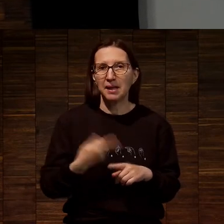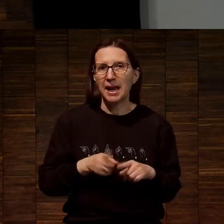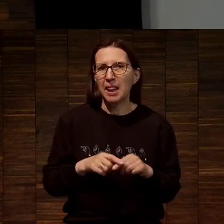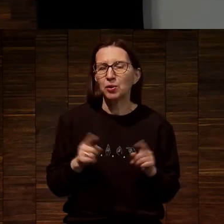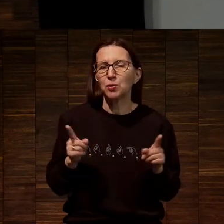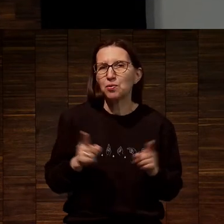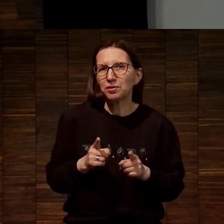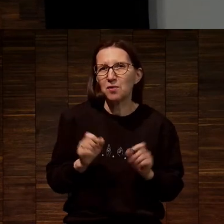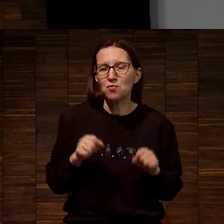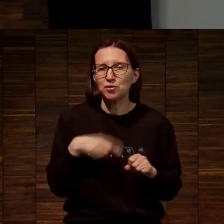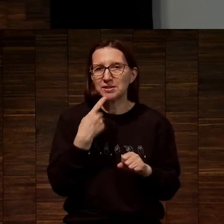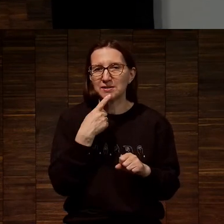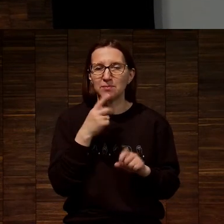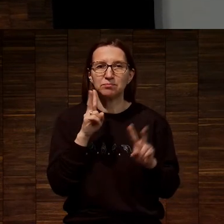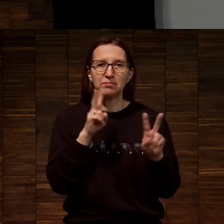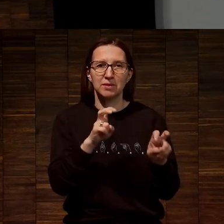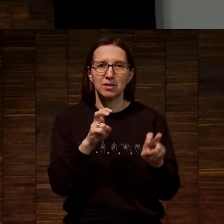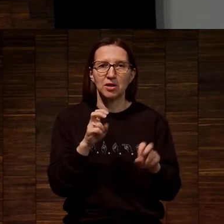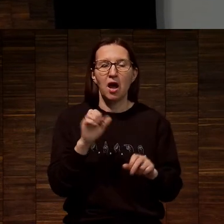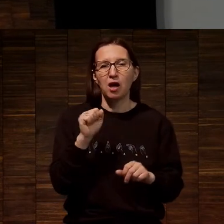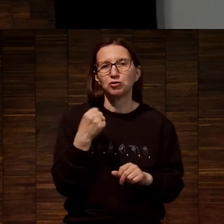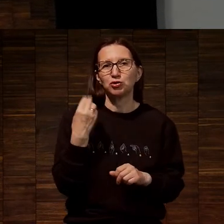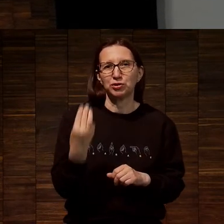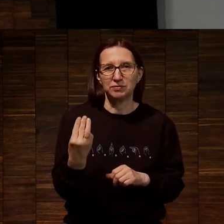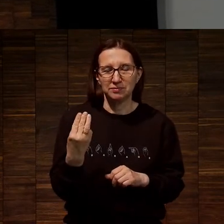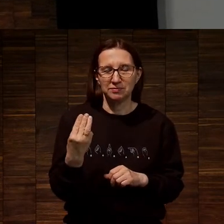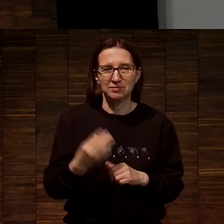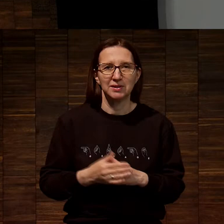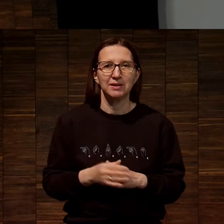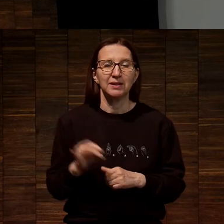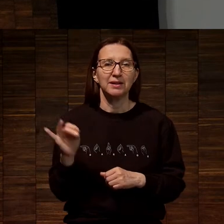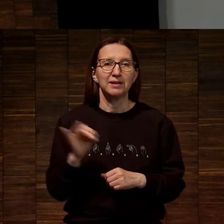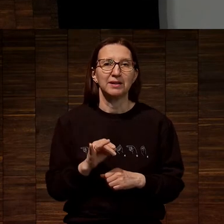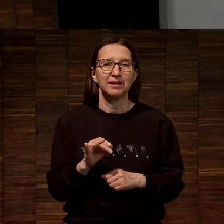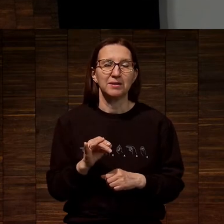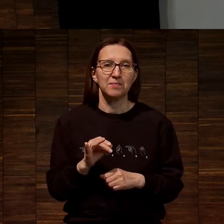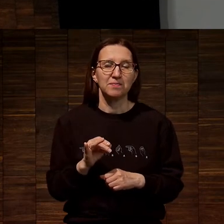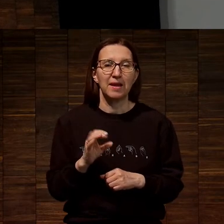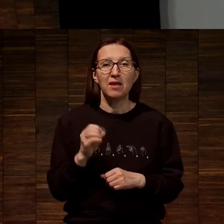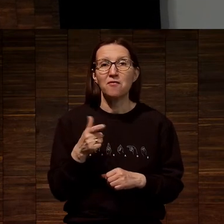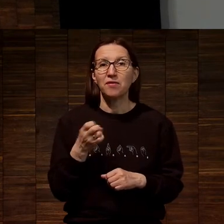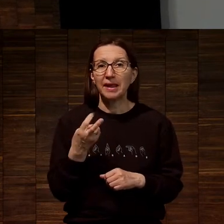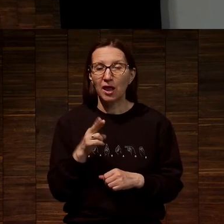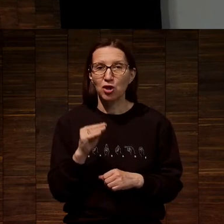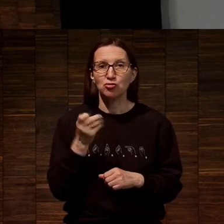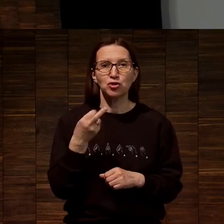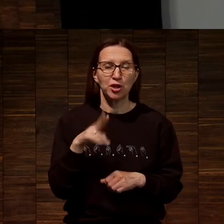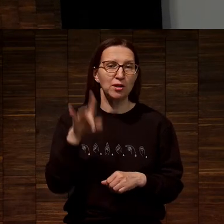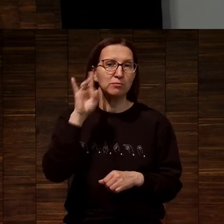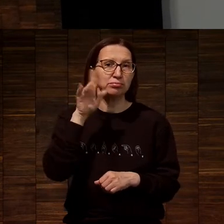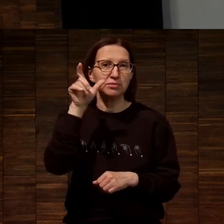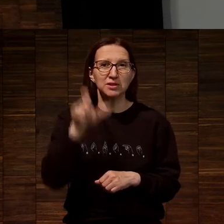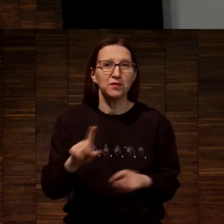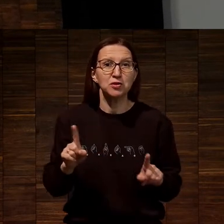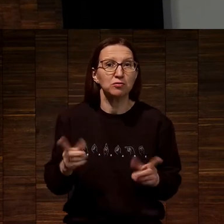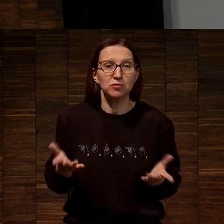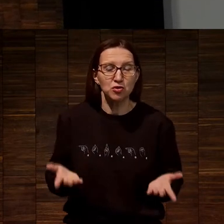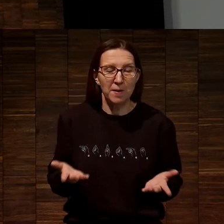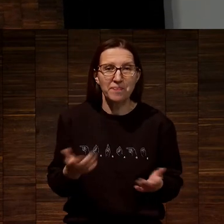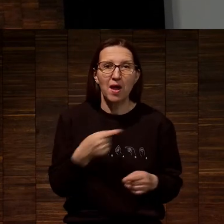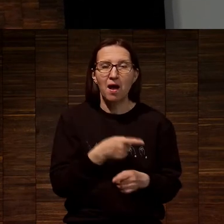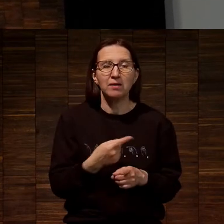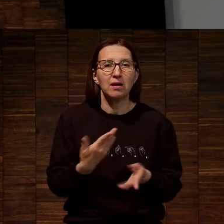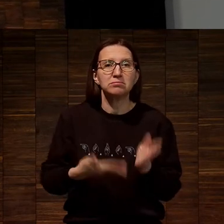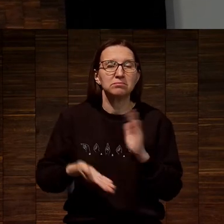наверное, во время лекции будем называть его «Аш». И Евгения, Женя известны тем, что